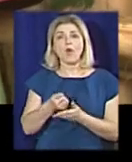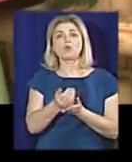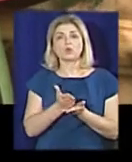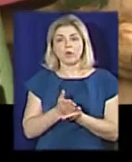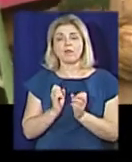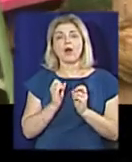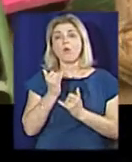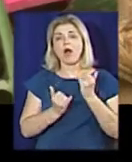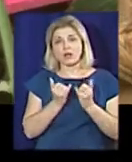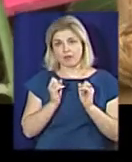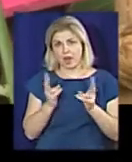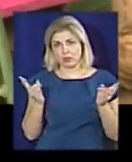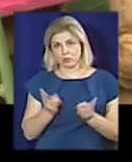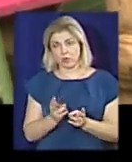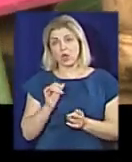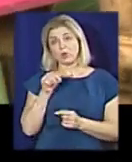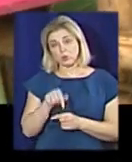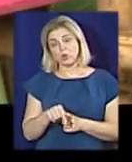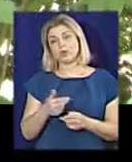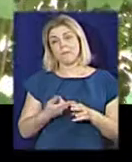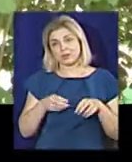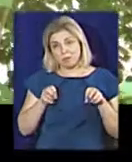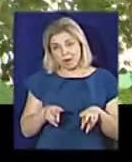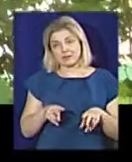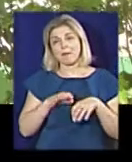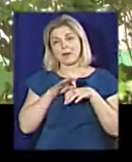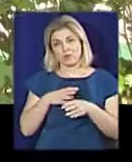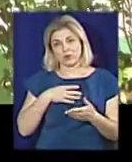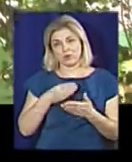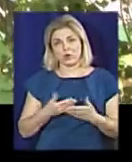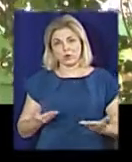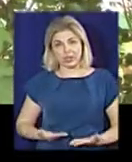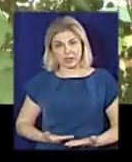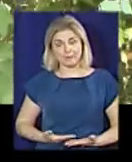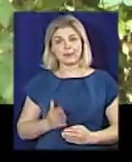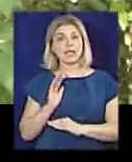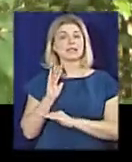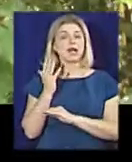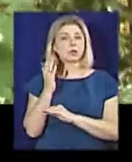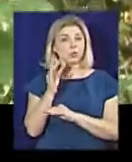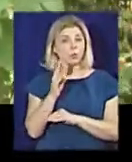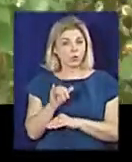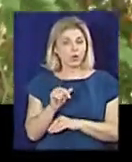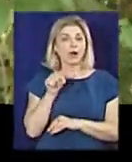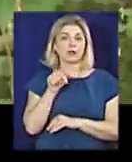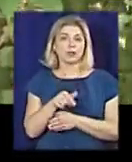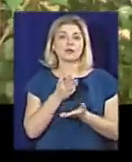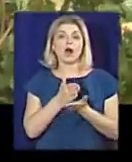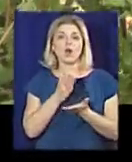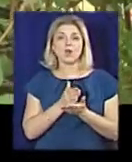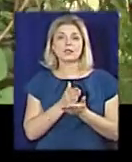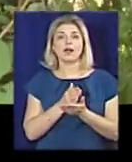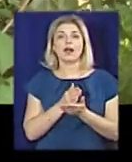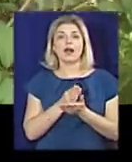слід. І вони тут в безпеці проводять все своє життя. В садку знаходяться лялечки